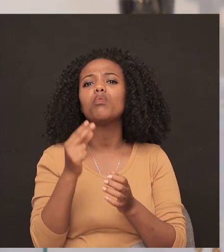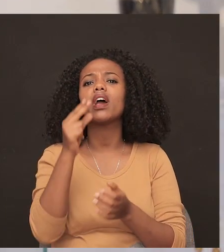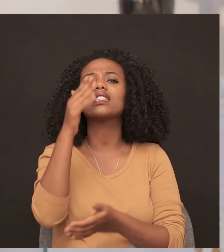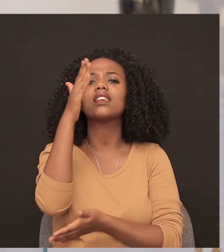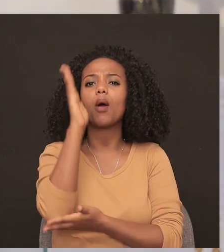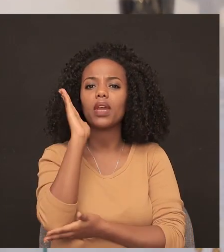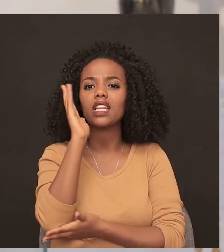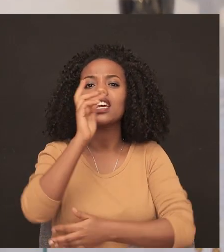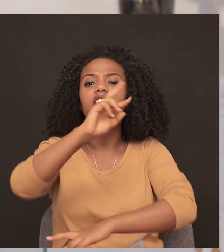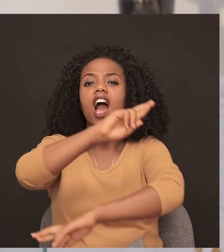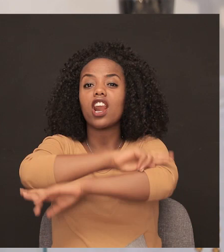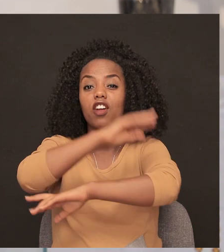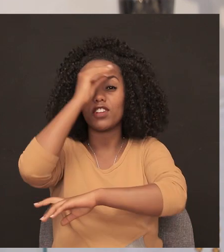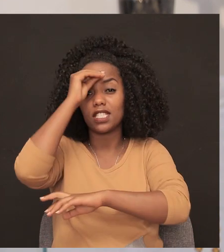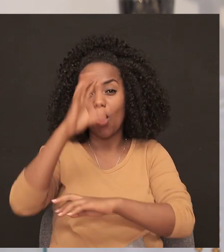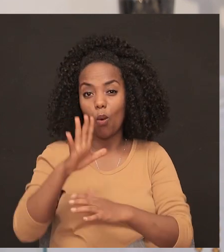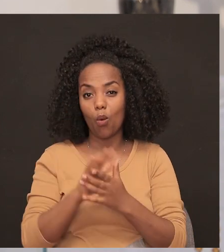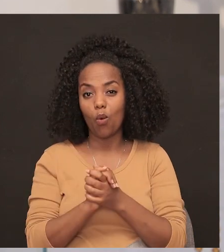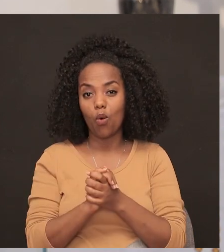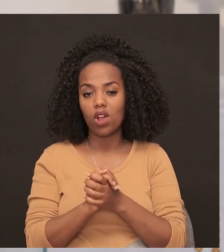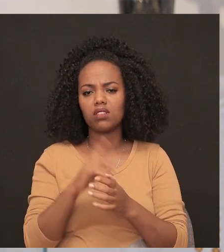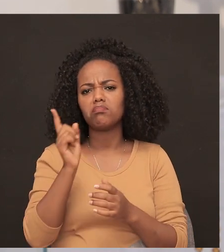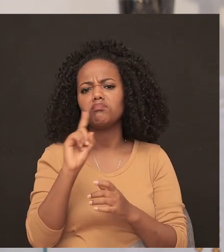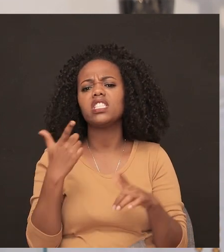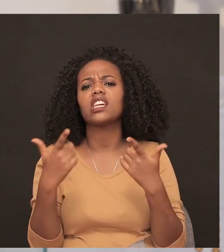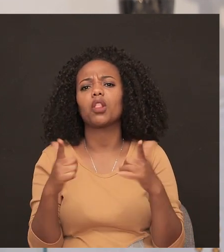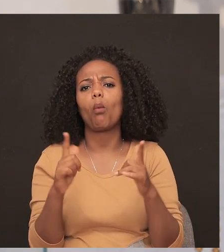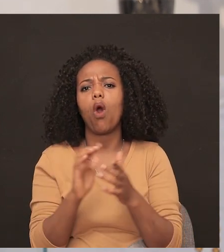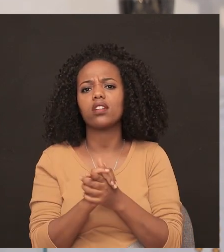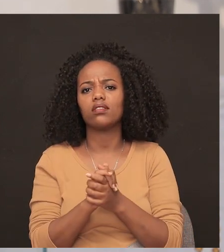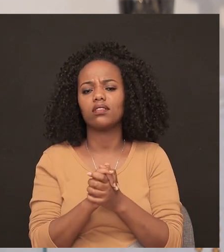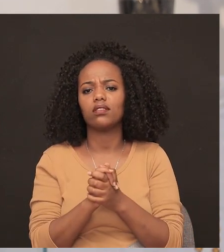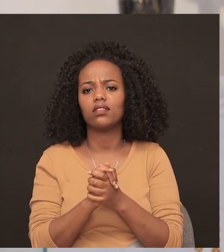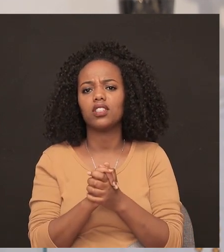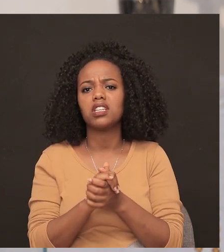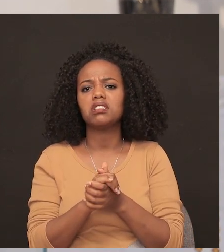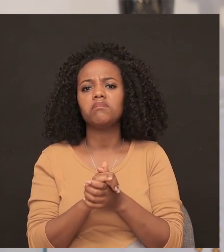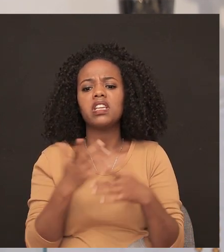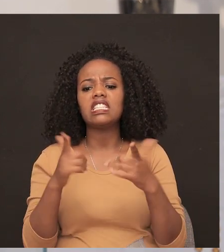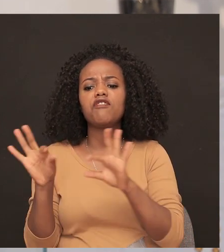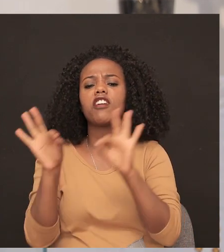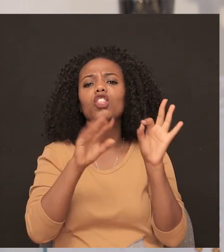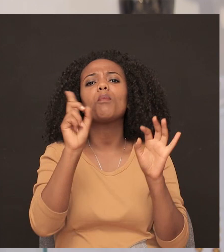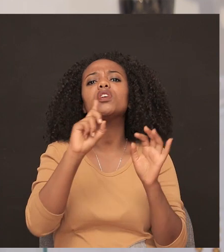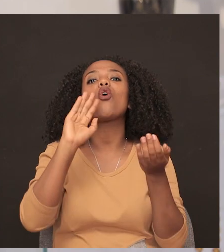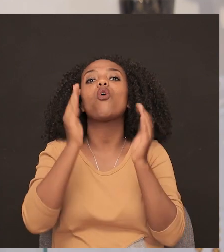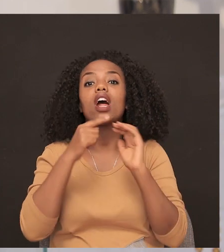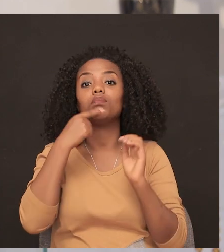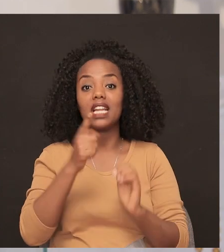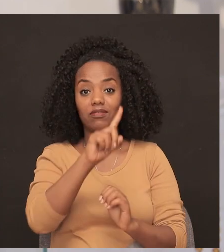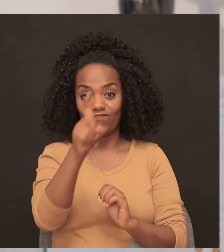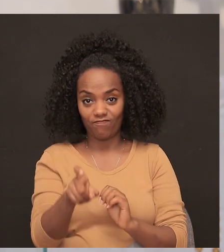በእግዚአብሔር ያረፈ ሰው ምን ይገጥመዋል? እድል ፈታው ምን ይሆናል ብለን